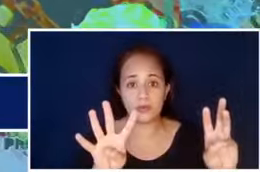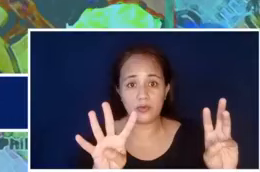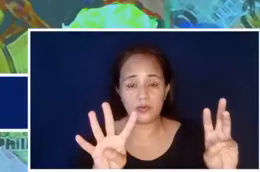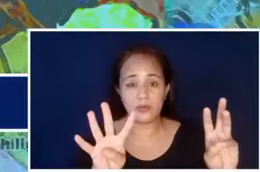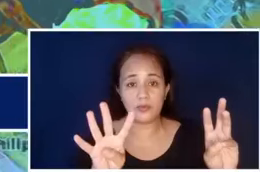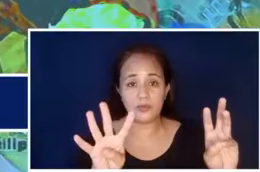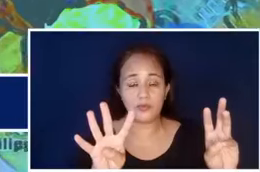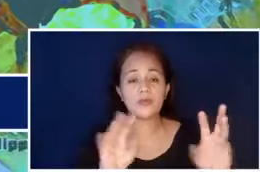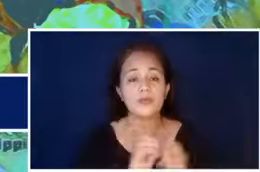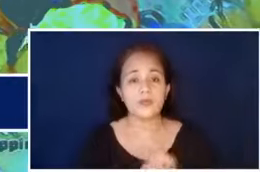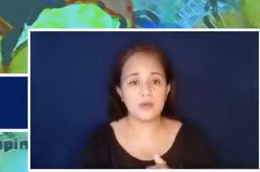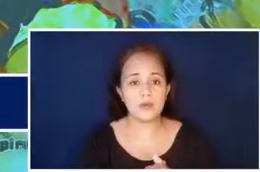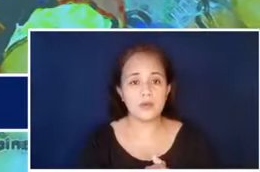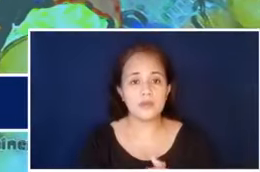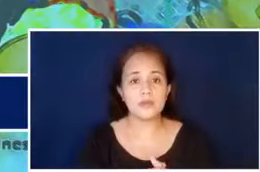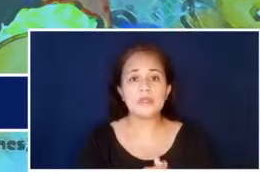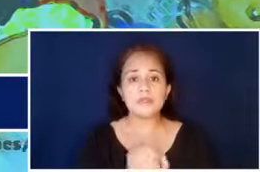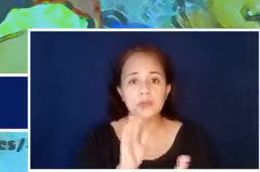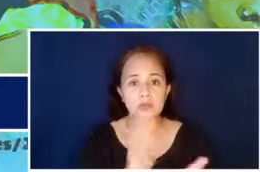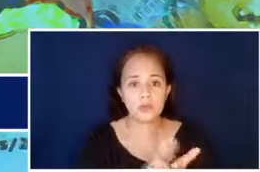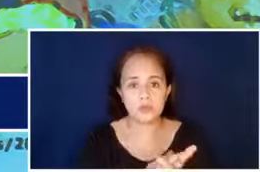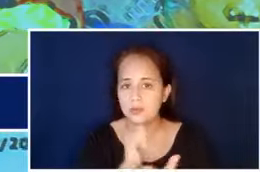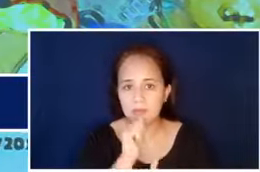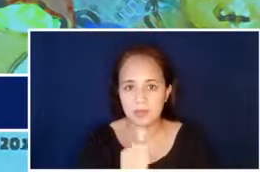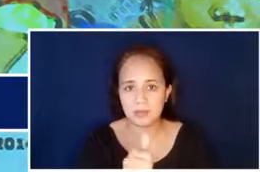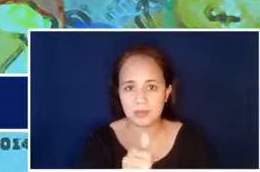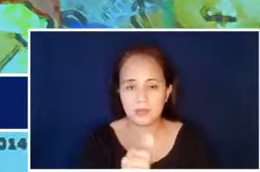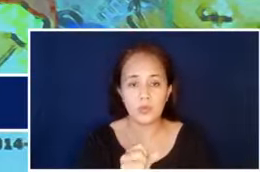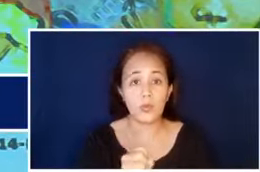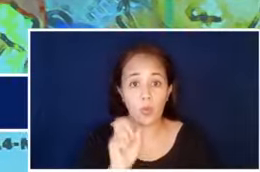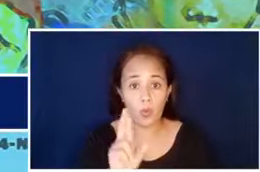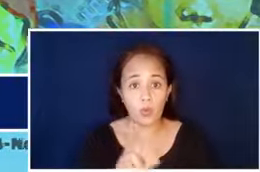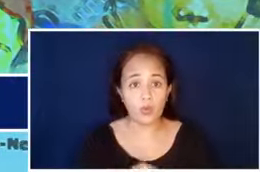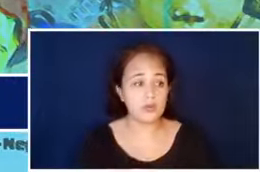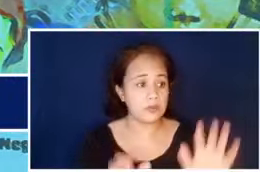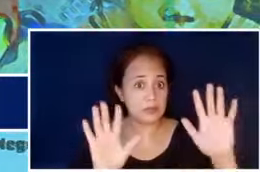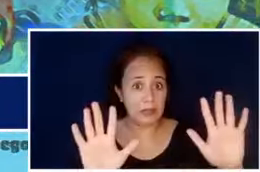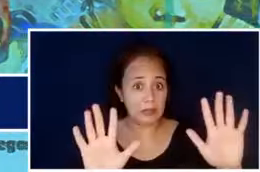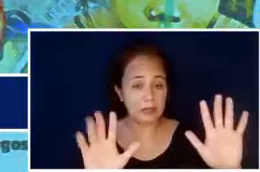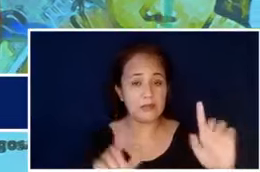6 hanggang 24 na taong gulang ay wala sa paaralan o 1 sa 10.